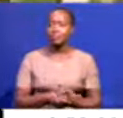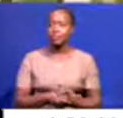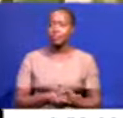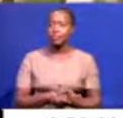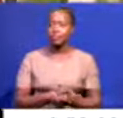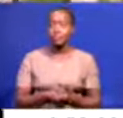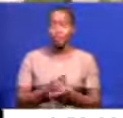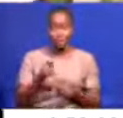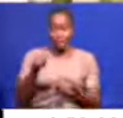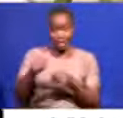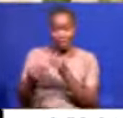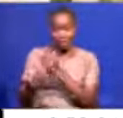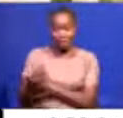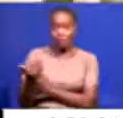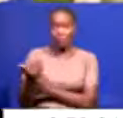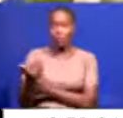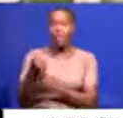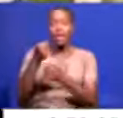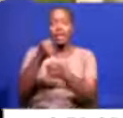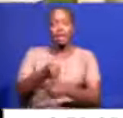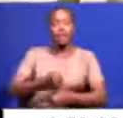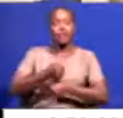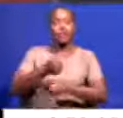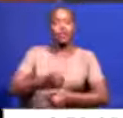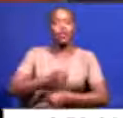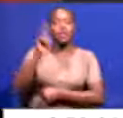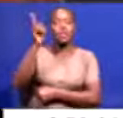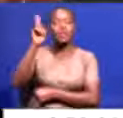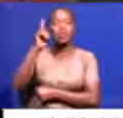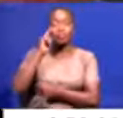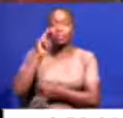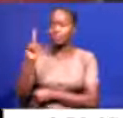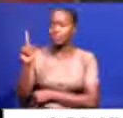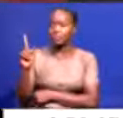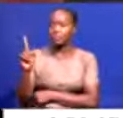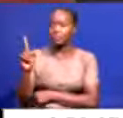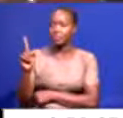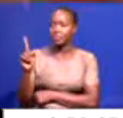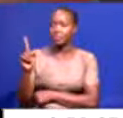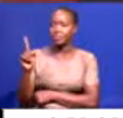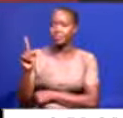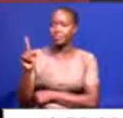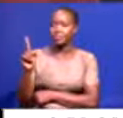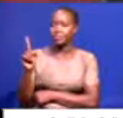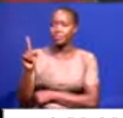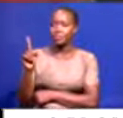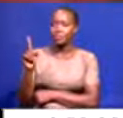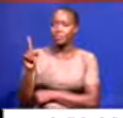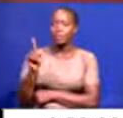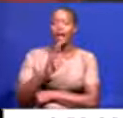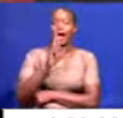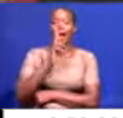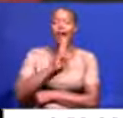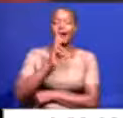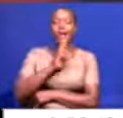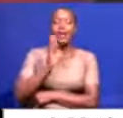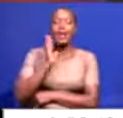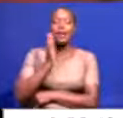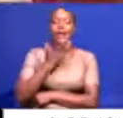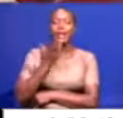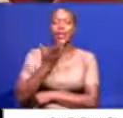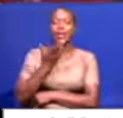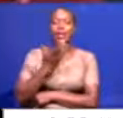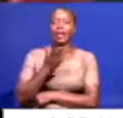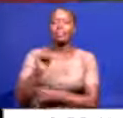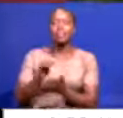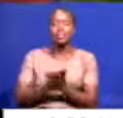Leo asubuhi kwenye uwanja wa Ngong Racecourse jijini Nairobi, uwanja ulisheheni rangi nyekundu huku wajumbe wa kitaifa wa chama cha